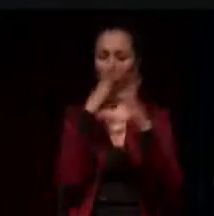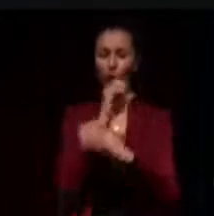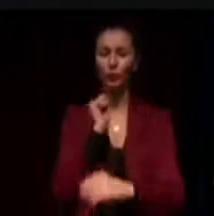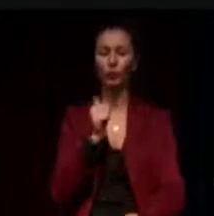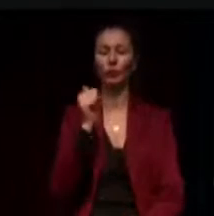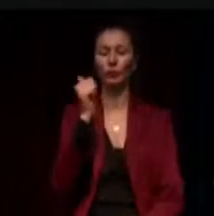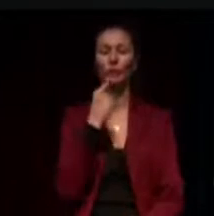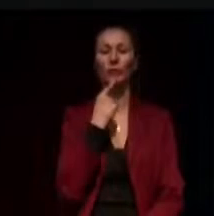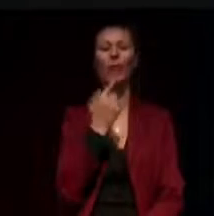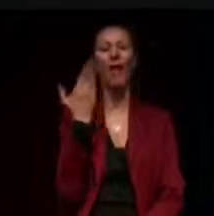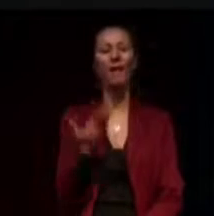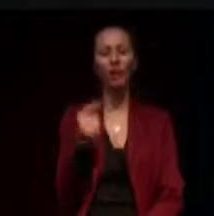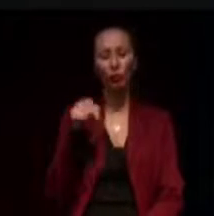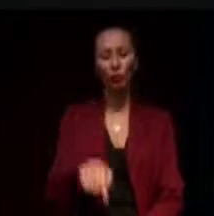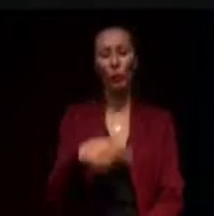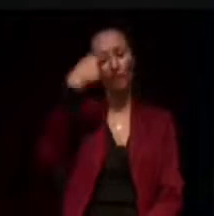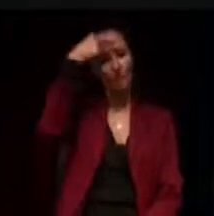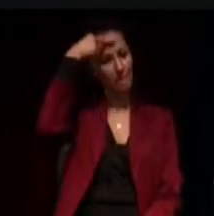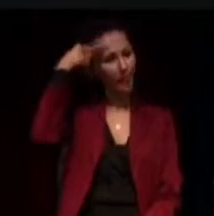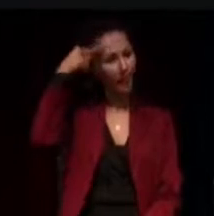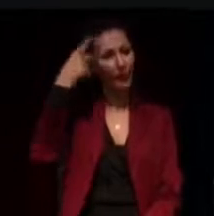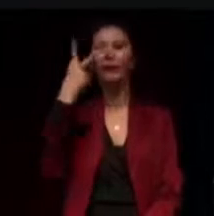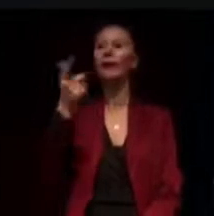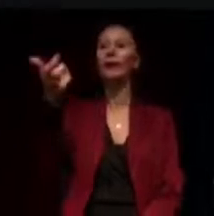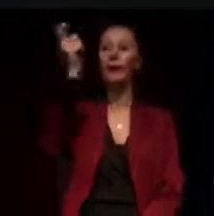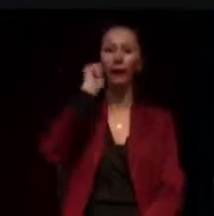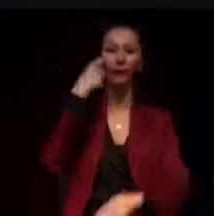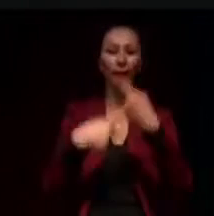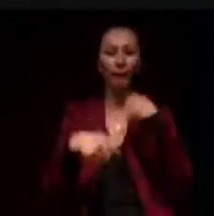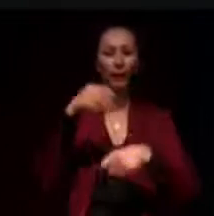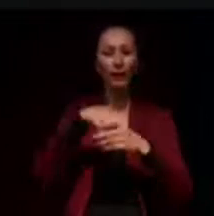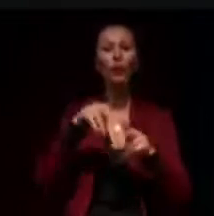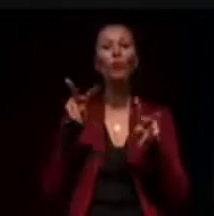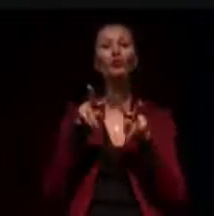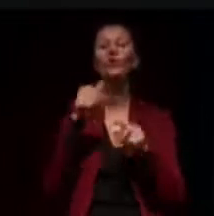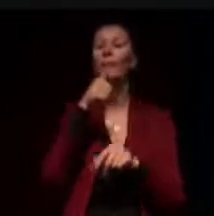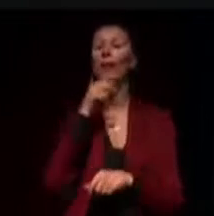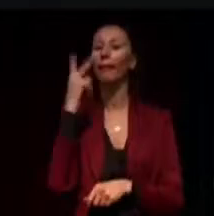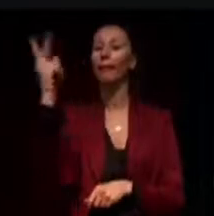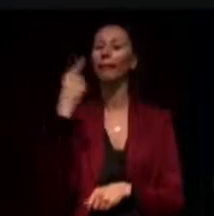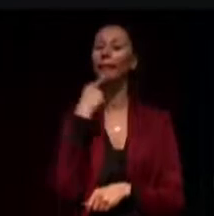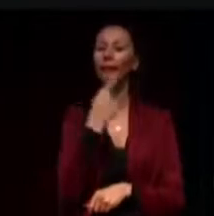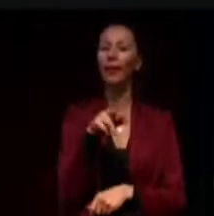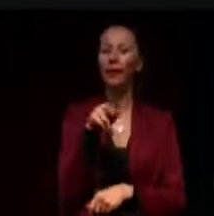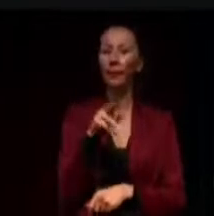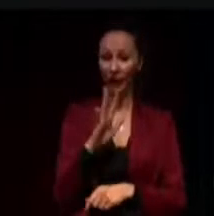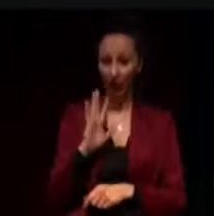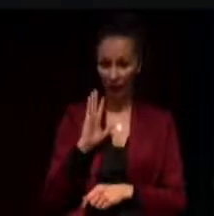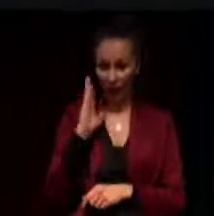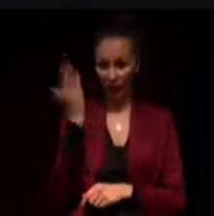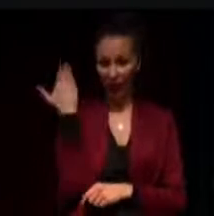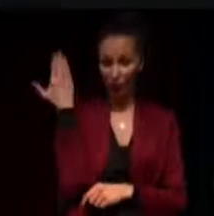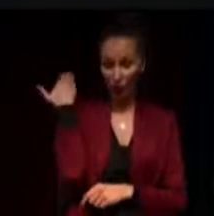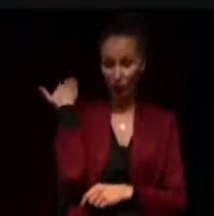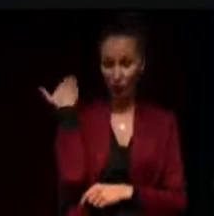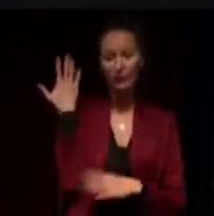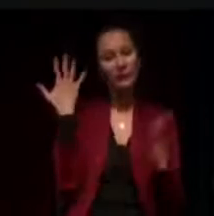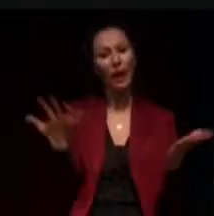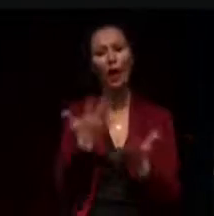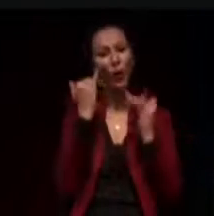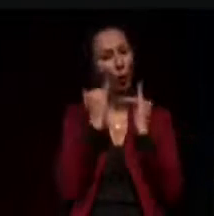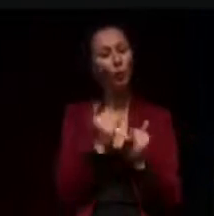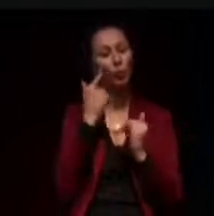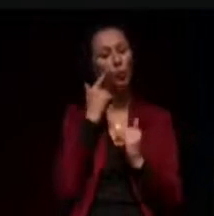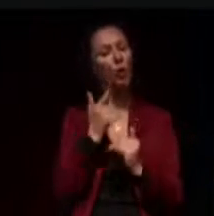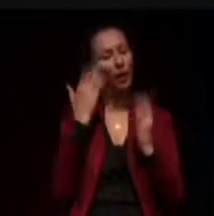bekliyor demektir. Evet, bugün belki kredibilitesi Mustafa Bey'in dediği gibi geçmişe nazaran daha kötü